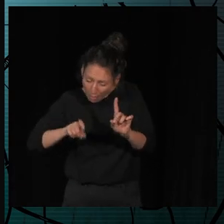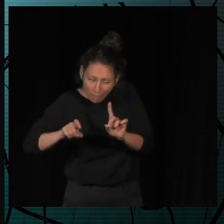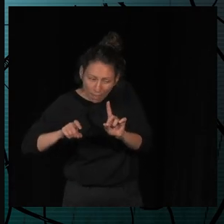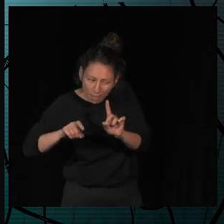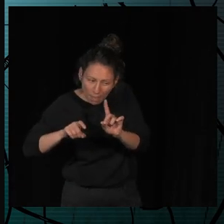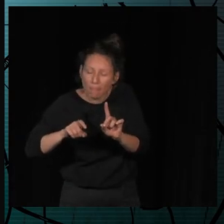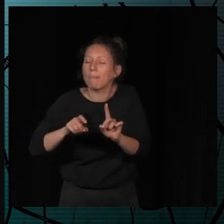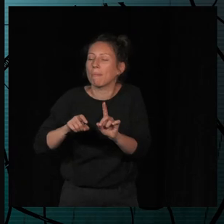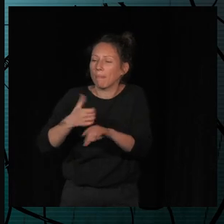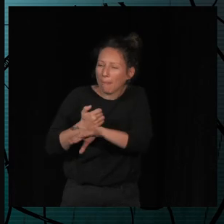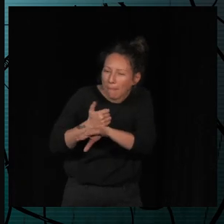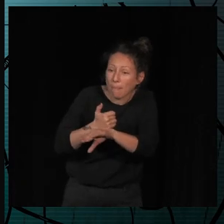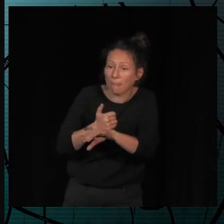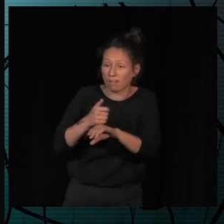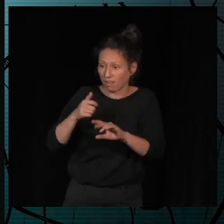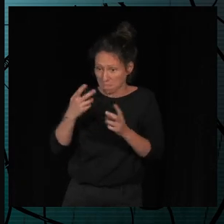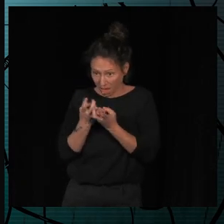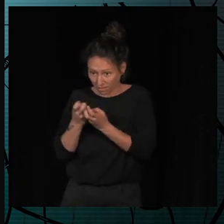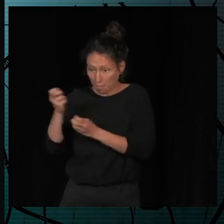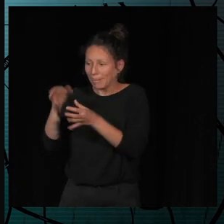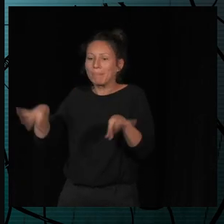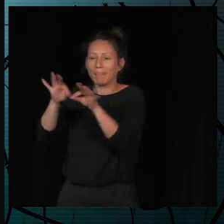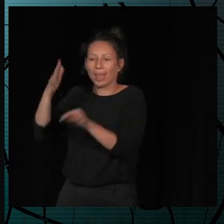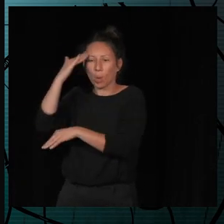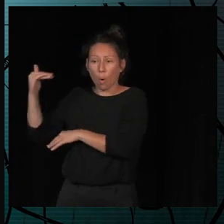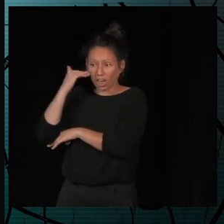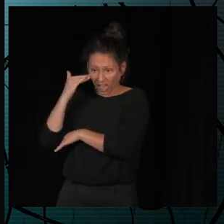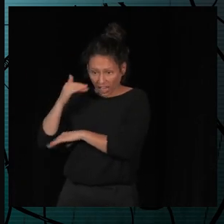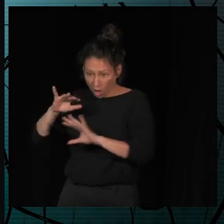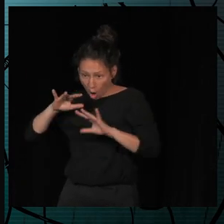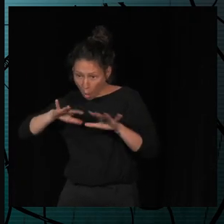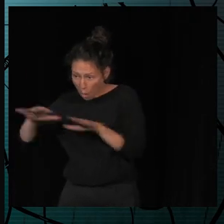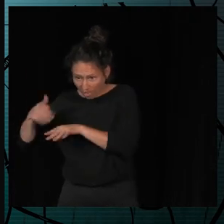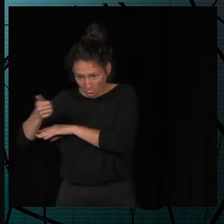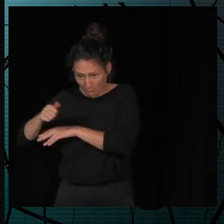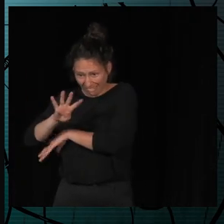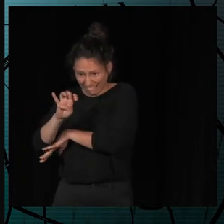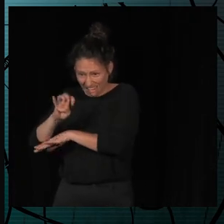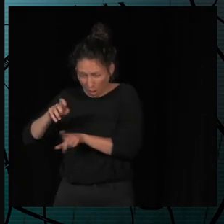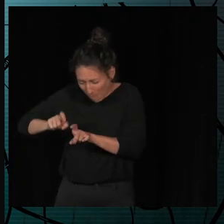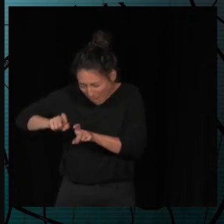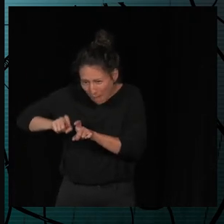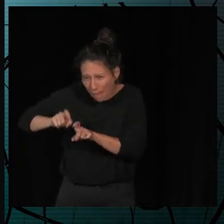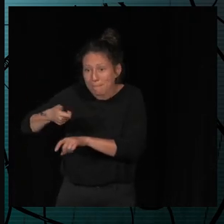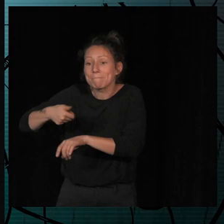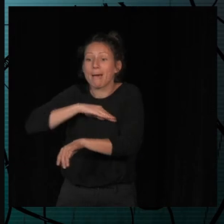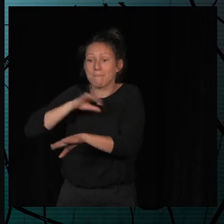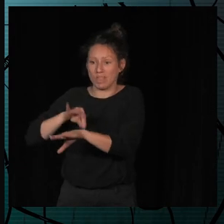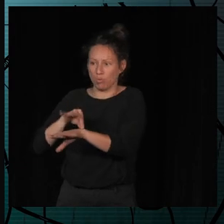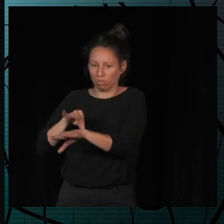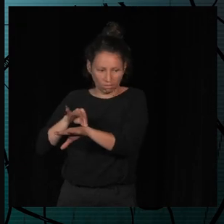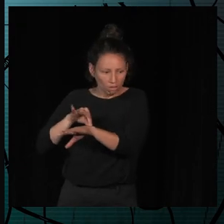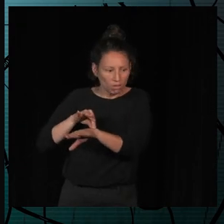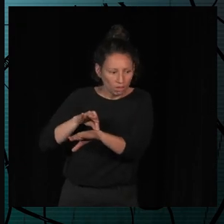ils sont à 400 actions par minute euh sur des grandes batailles finales ils peuvent monter à 600 700 actions par